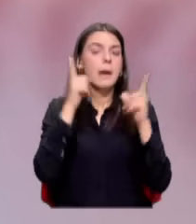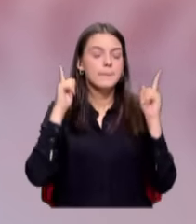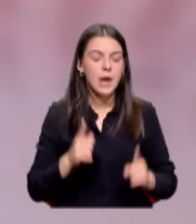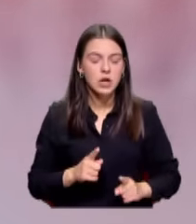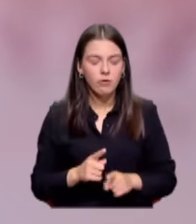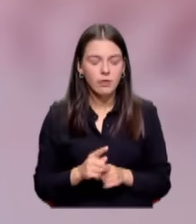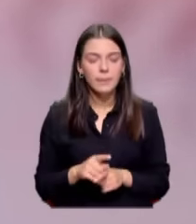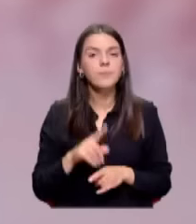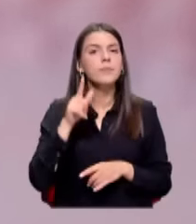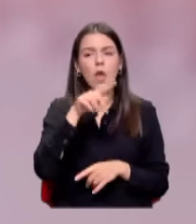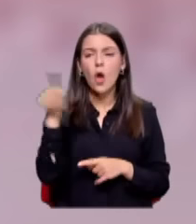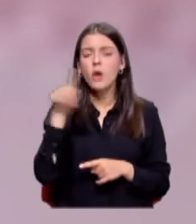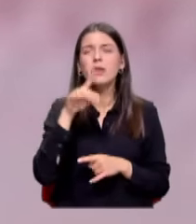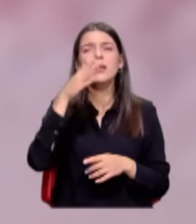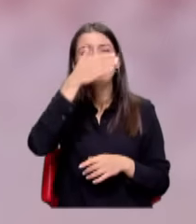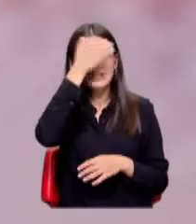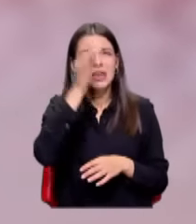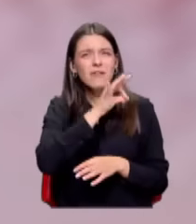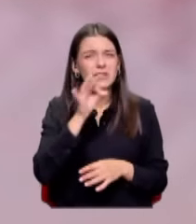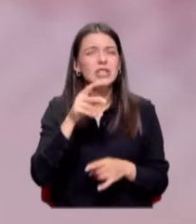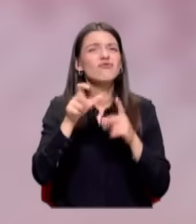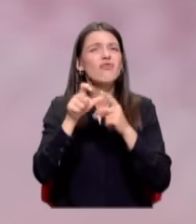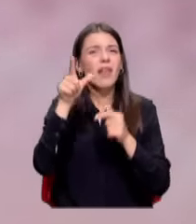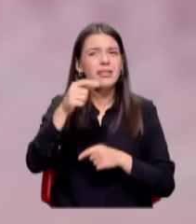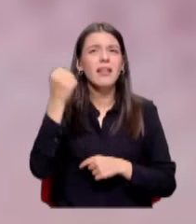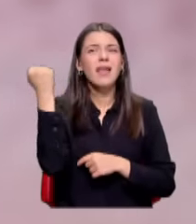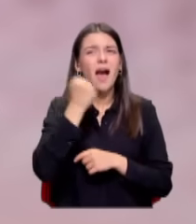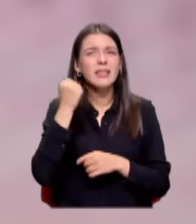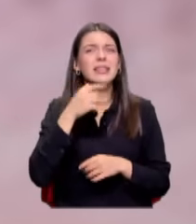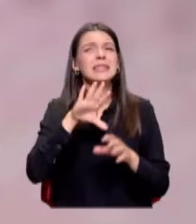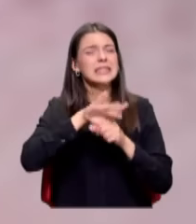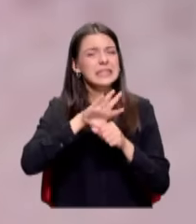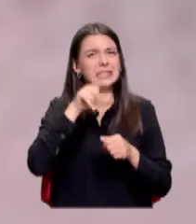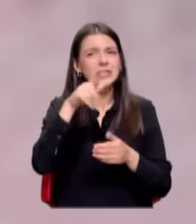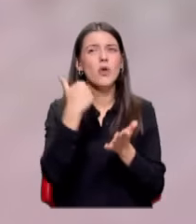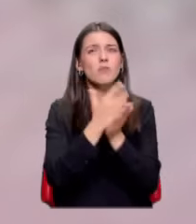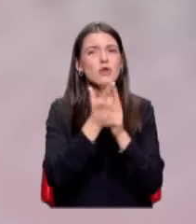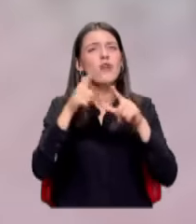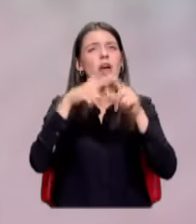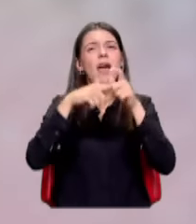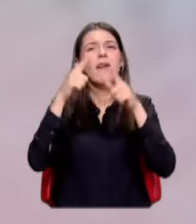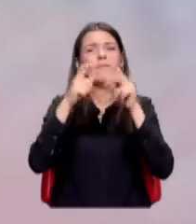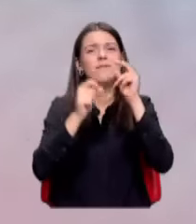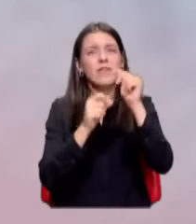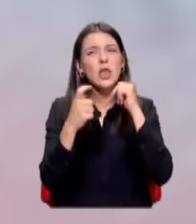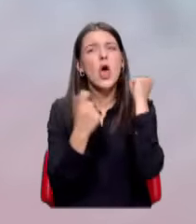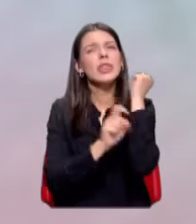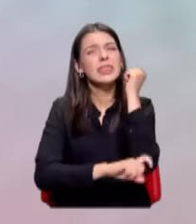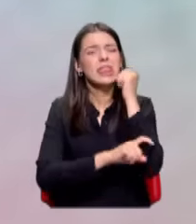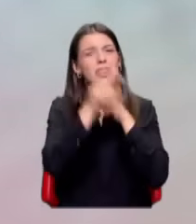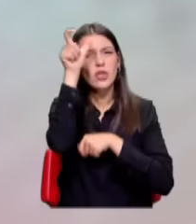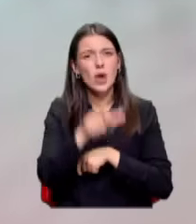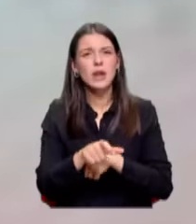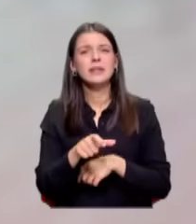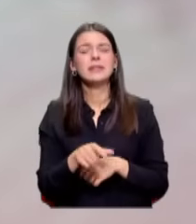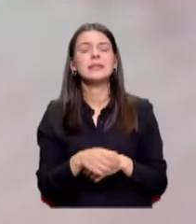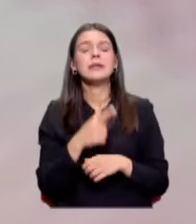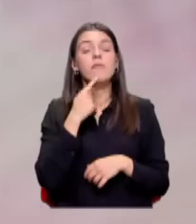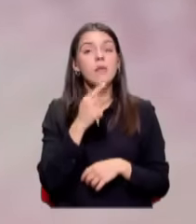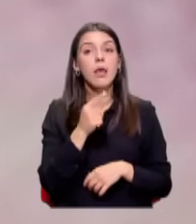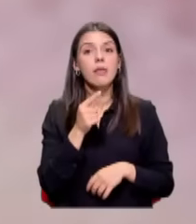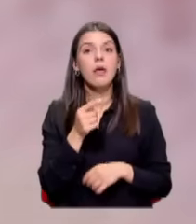Taraflar birbirine haysiyetsiz, şarlatan, hırsız, vatan haini, bölücü, FETÖ'cü, katil, terörist, alçak diye bağırdı. Bu sözlerin